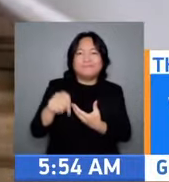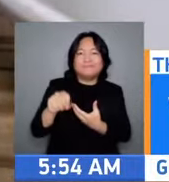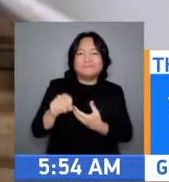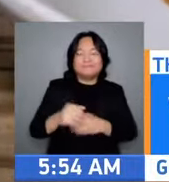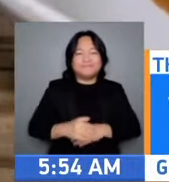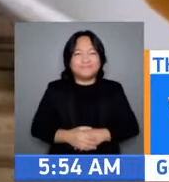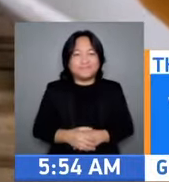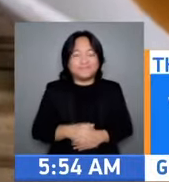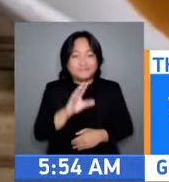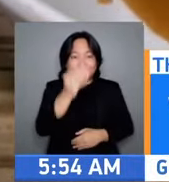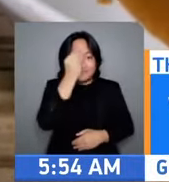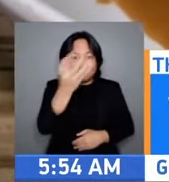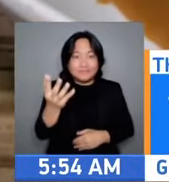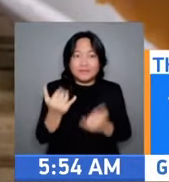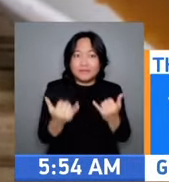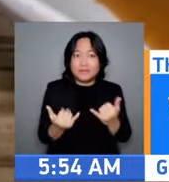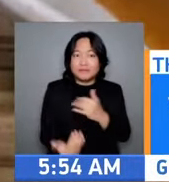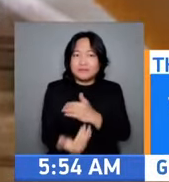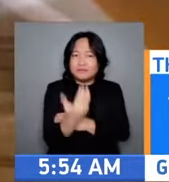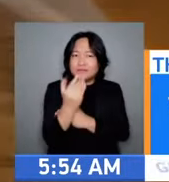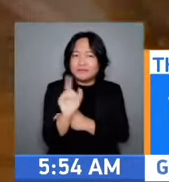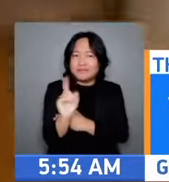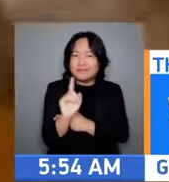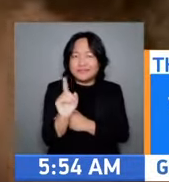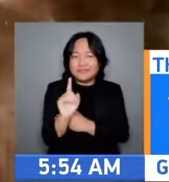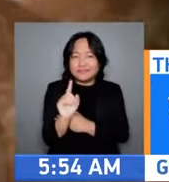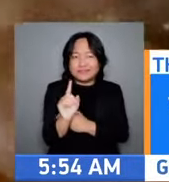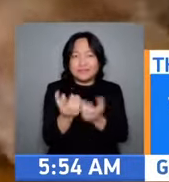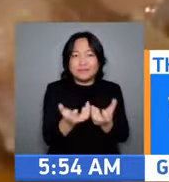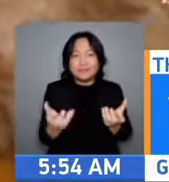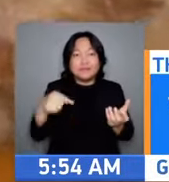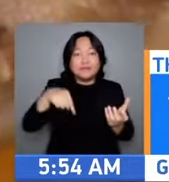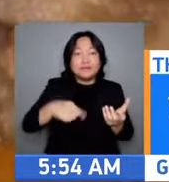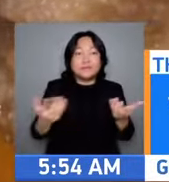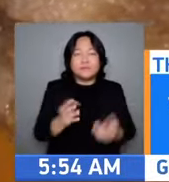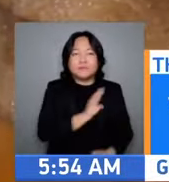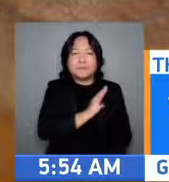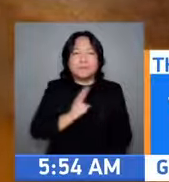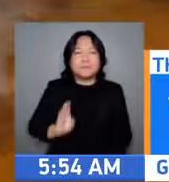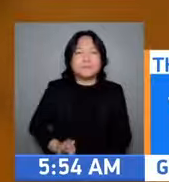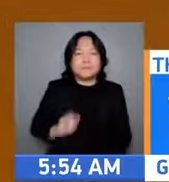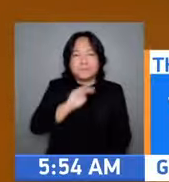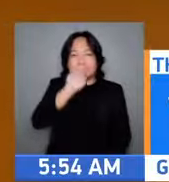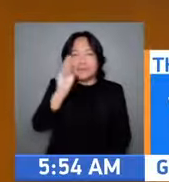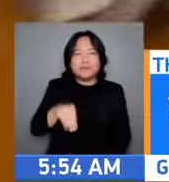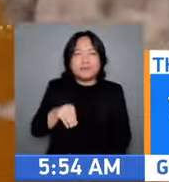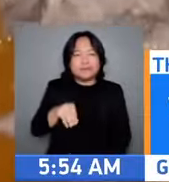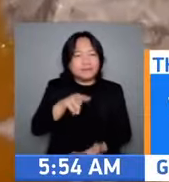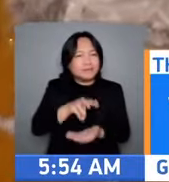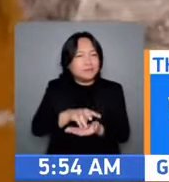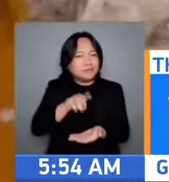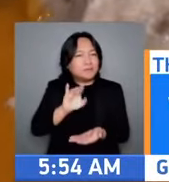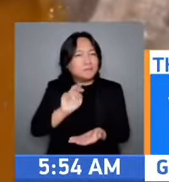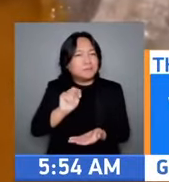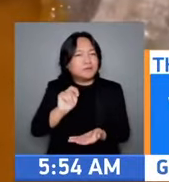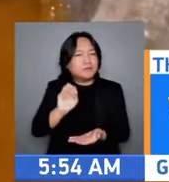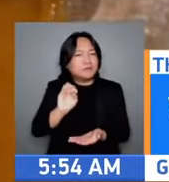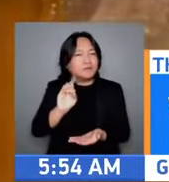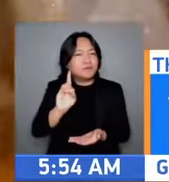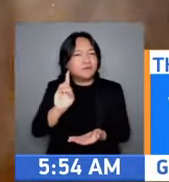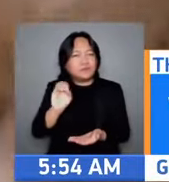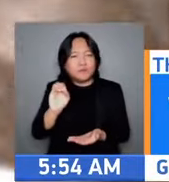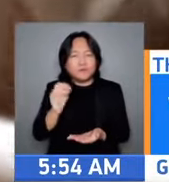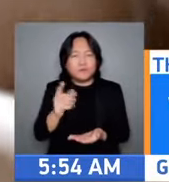natin this morning dito sa isang pwesto sa Binondo, Manila, kung saan talaga namang tumitrending at pinipilahan ang